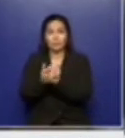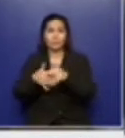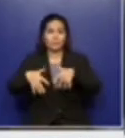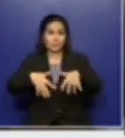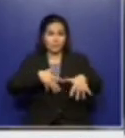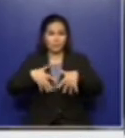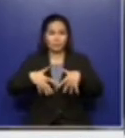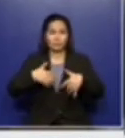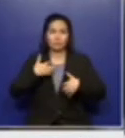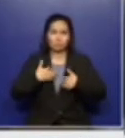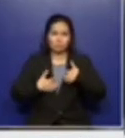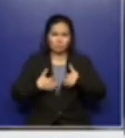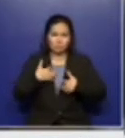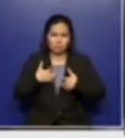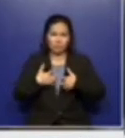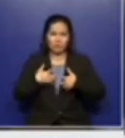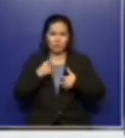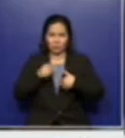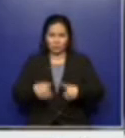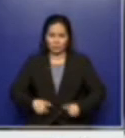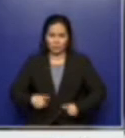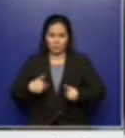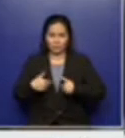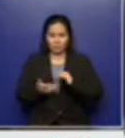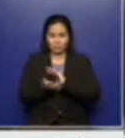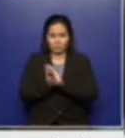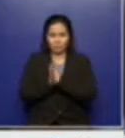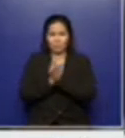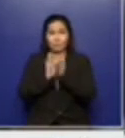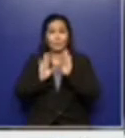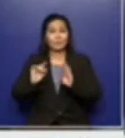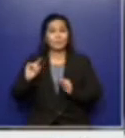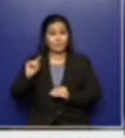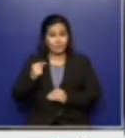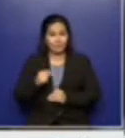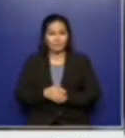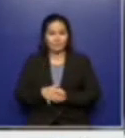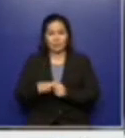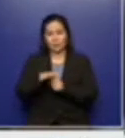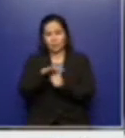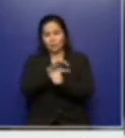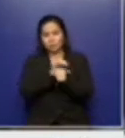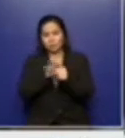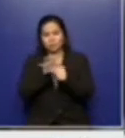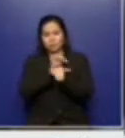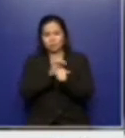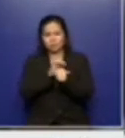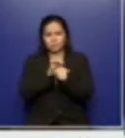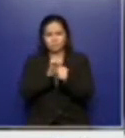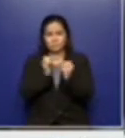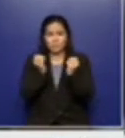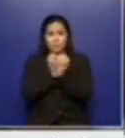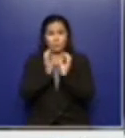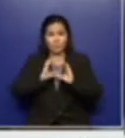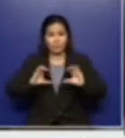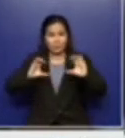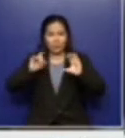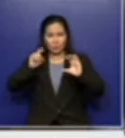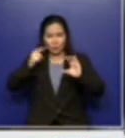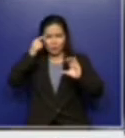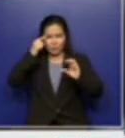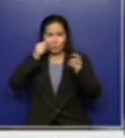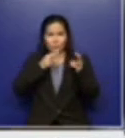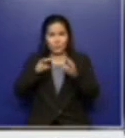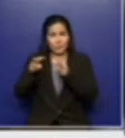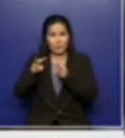อนและต้องปรับการดำเนินชีวิตใหม่โรคโควิด19นี้ทำให้รัฐบาลต้องกำหนดมาตรการควบคุ